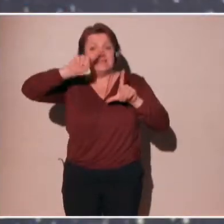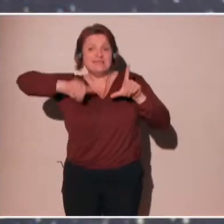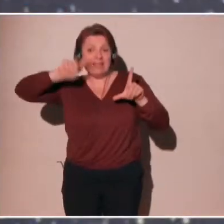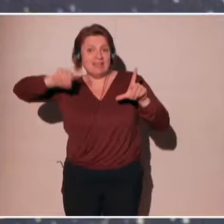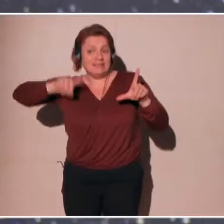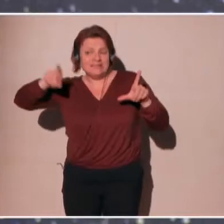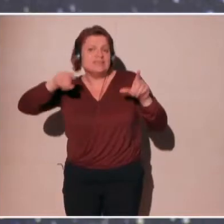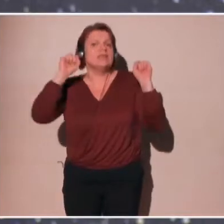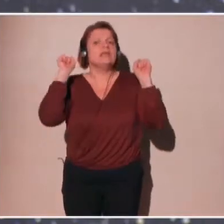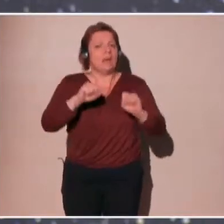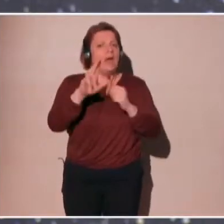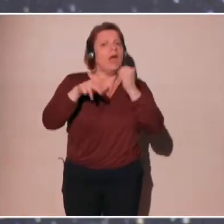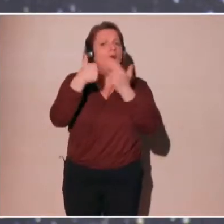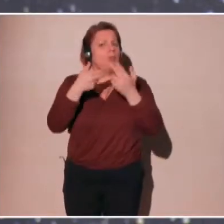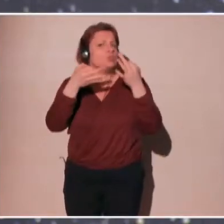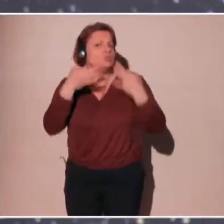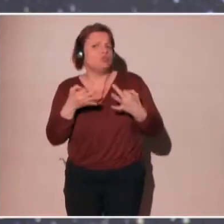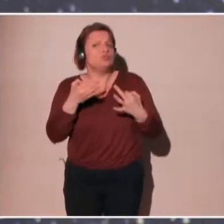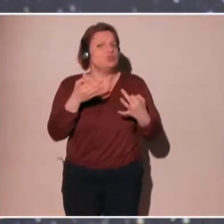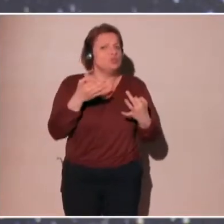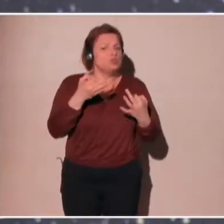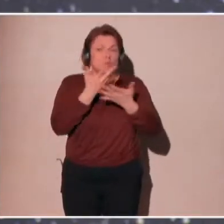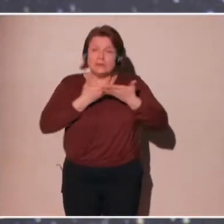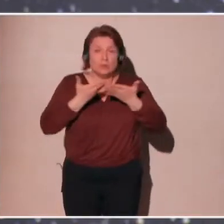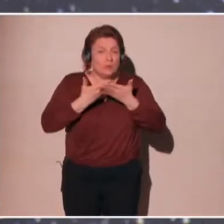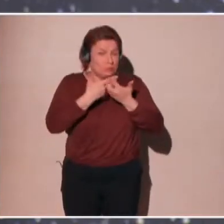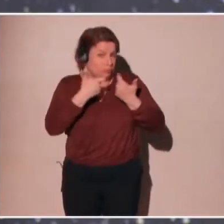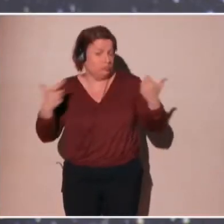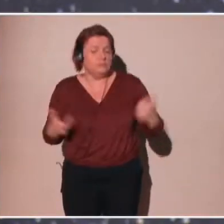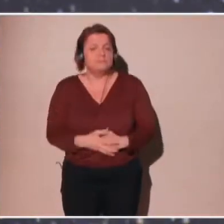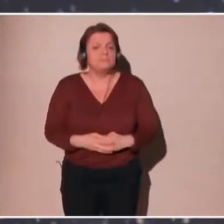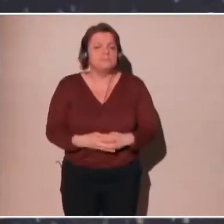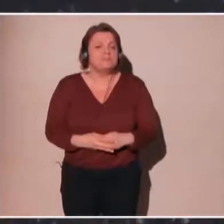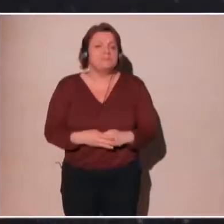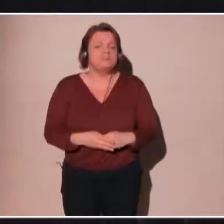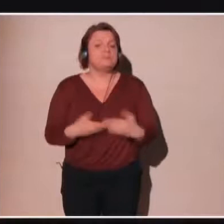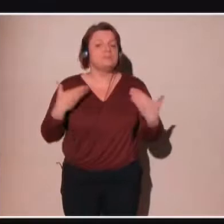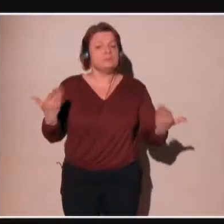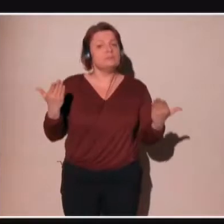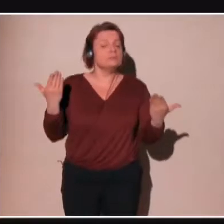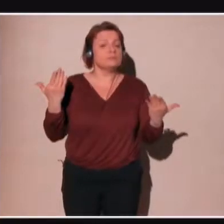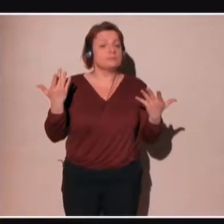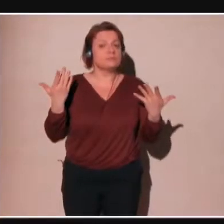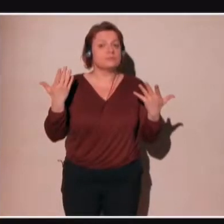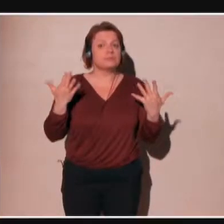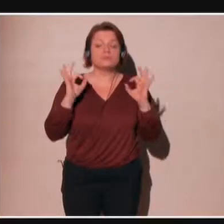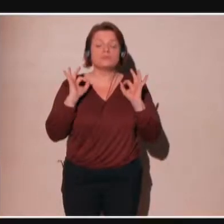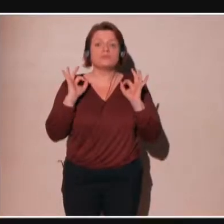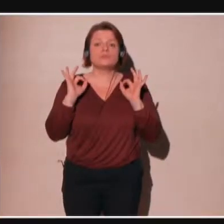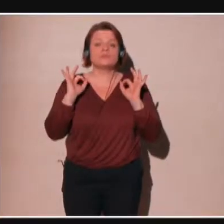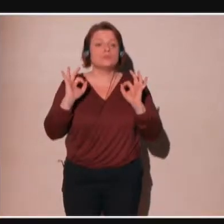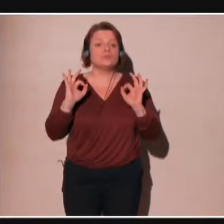souvent capable de donner la bonne réponse dans de nombreux cas. Alors, qu'en est-il, comme je vous l'ai